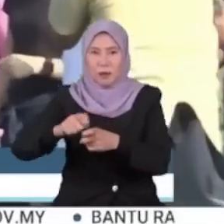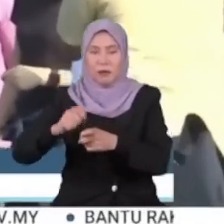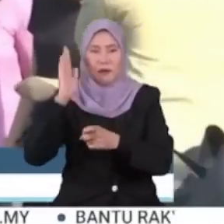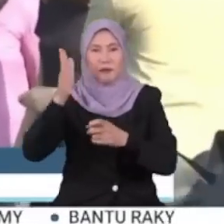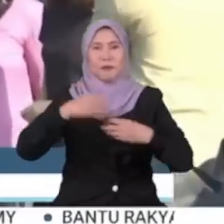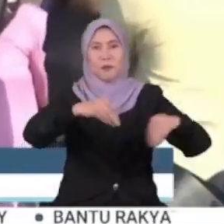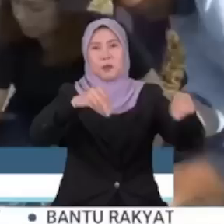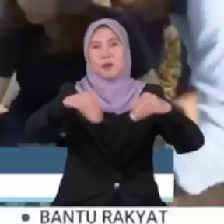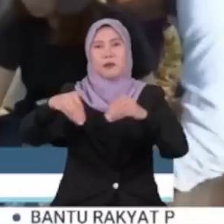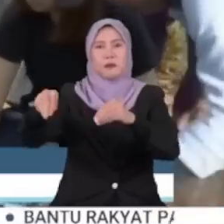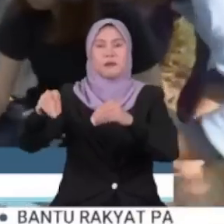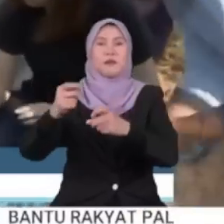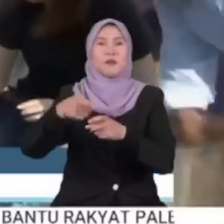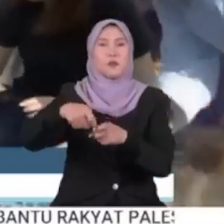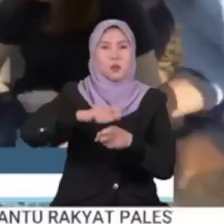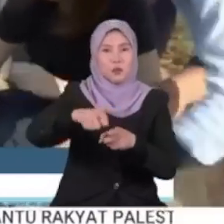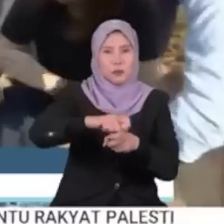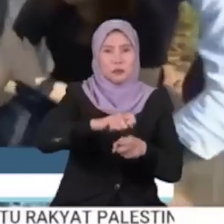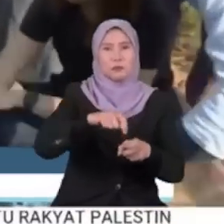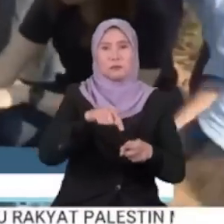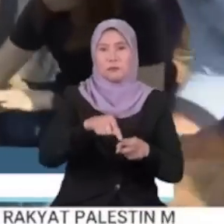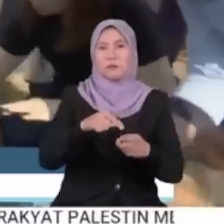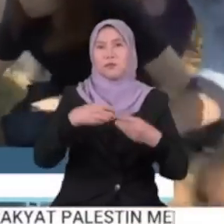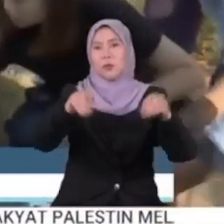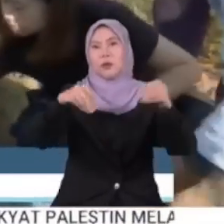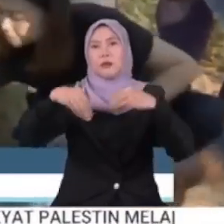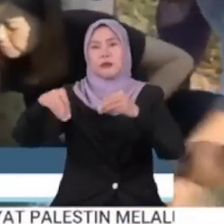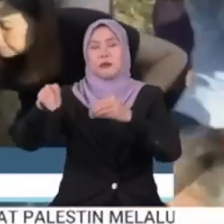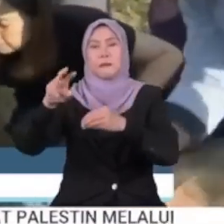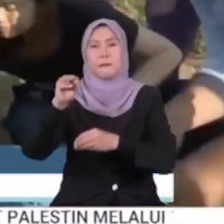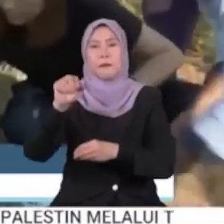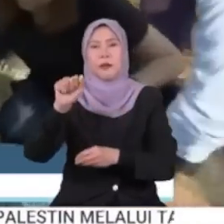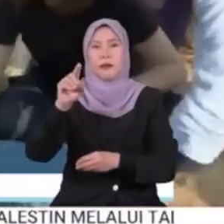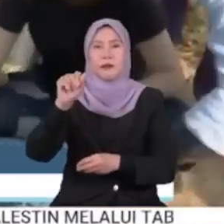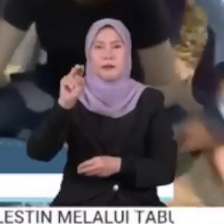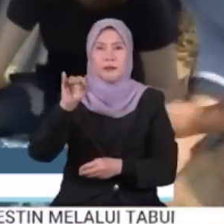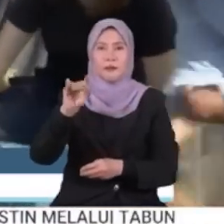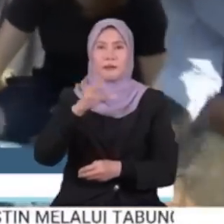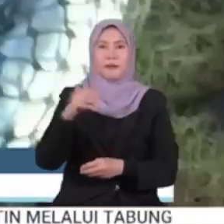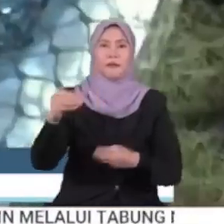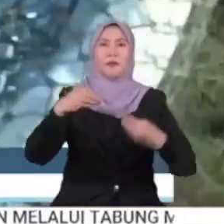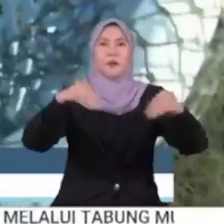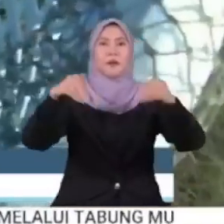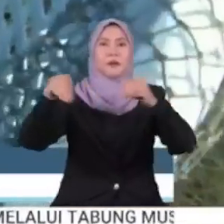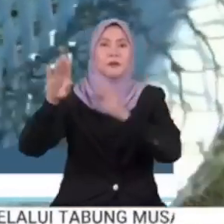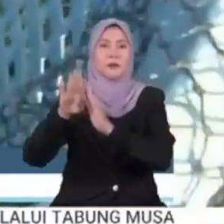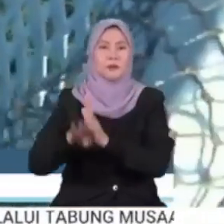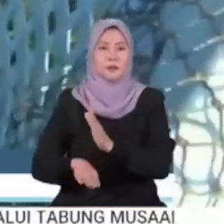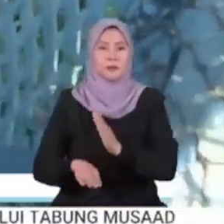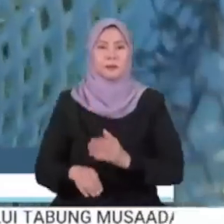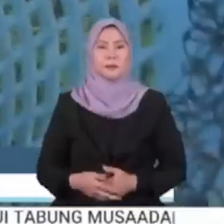tempatan termasuk memasarkan udang tersebut melalui jualan agro madani dan jualan rahmah.